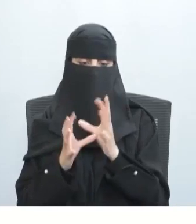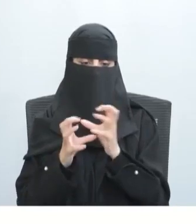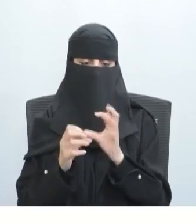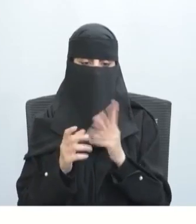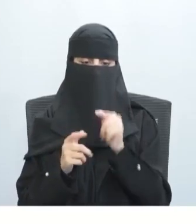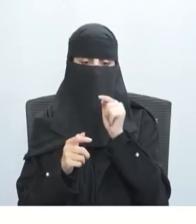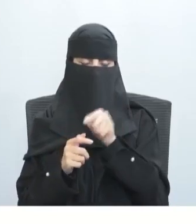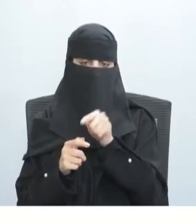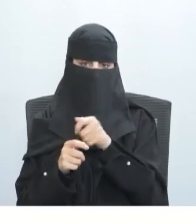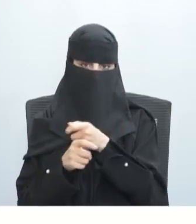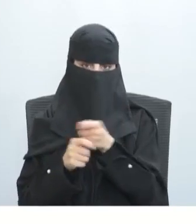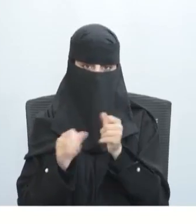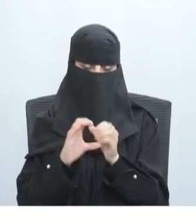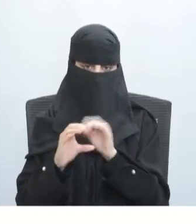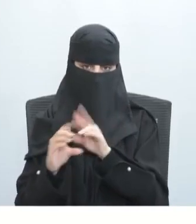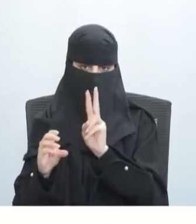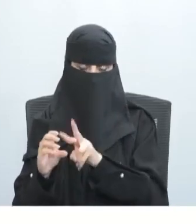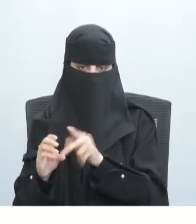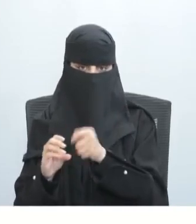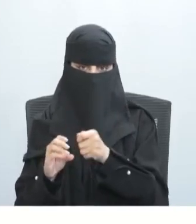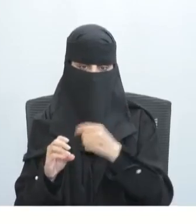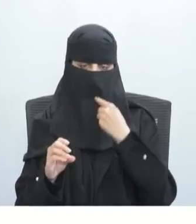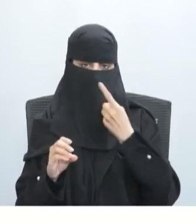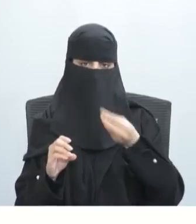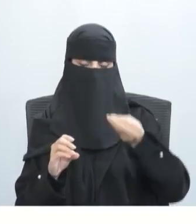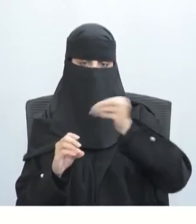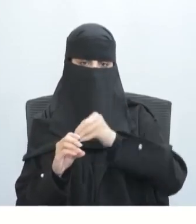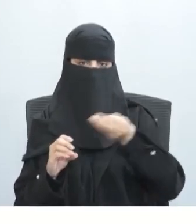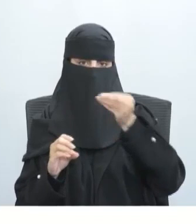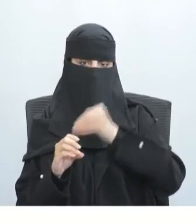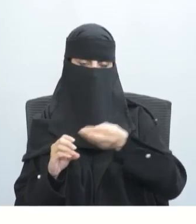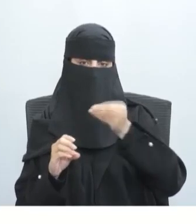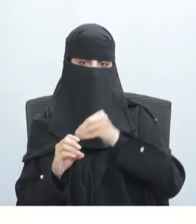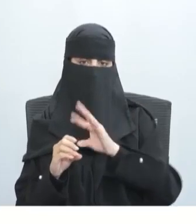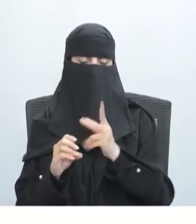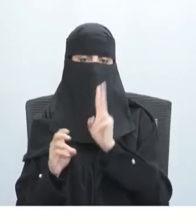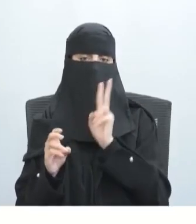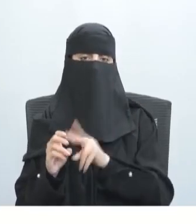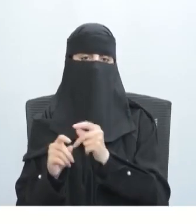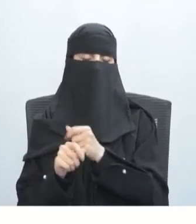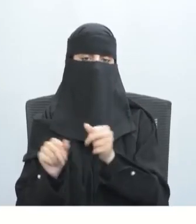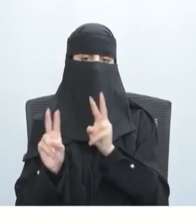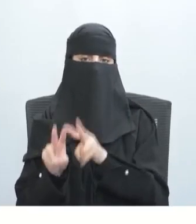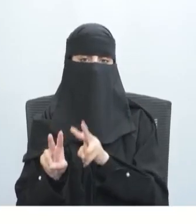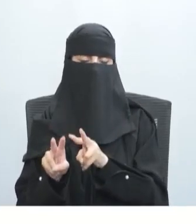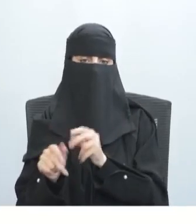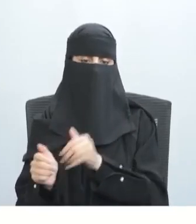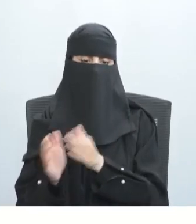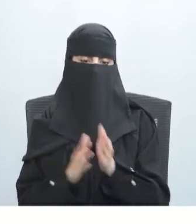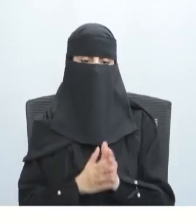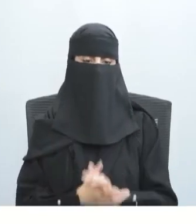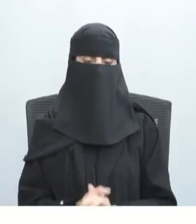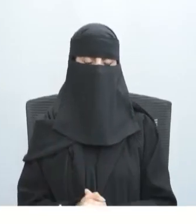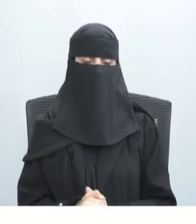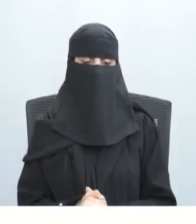ستكون مثلا ارباحك تراكميه معنى على كل سنه سيتم اضافه ارباح ام ستكون الربح ثابت وهي